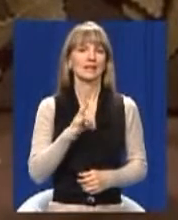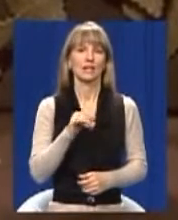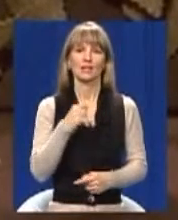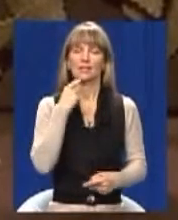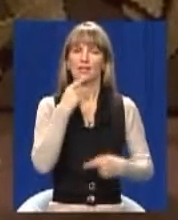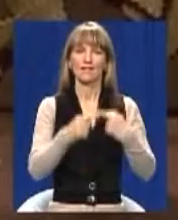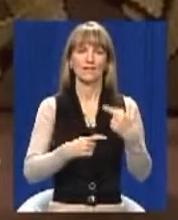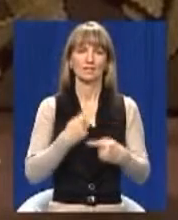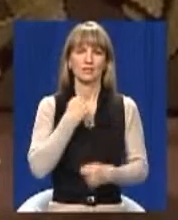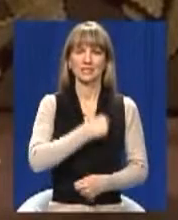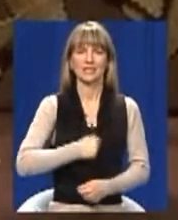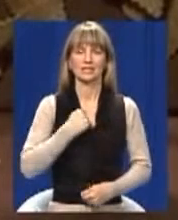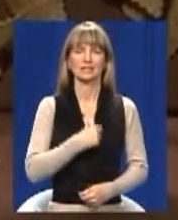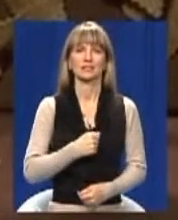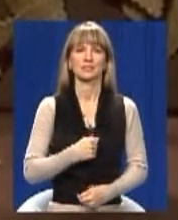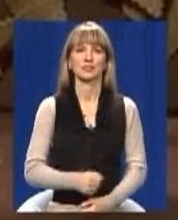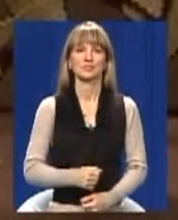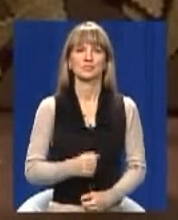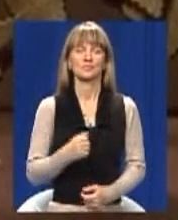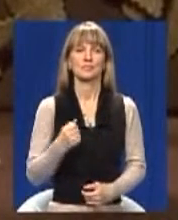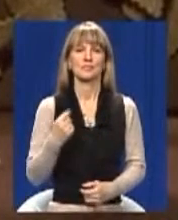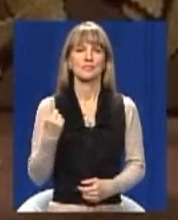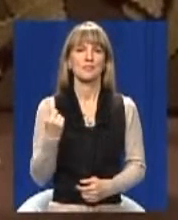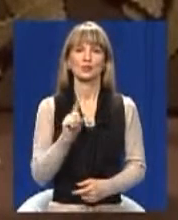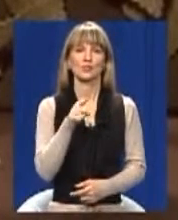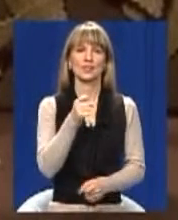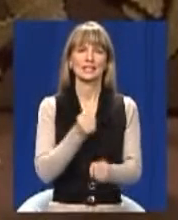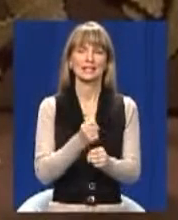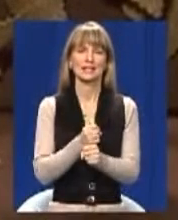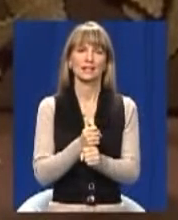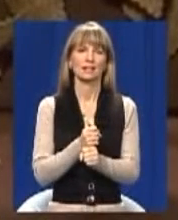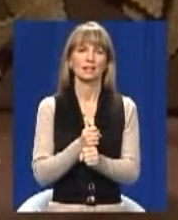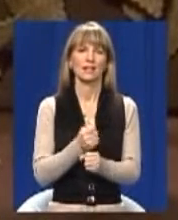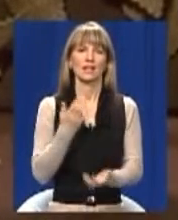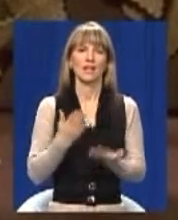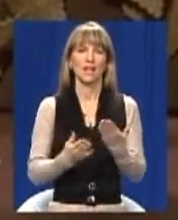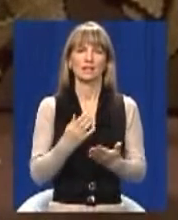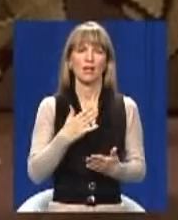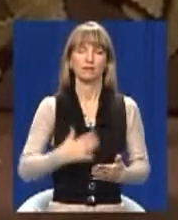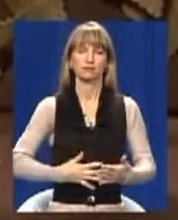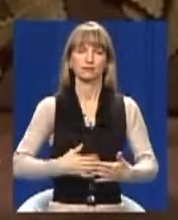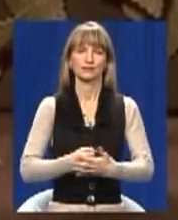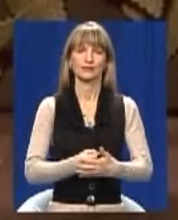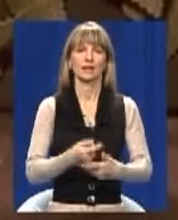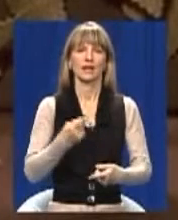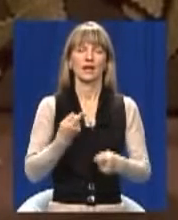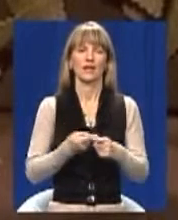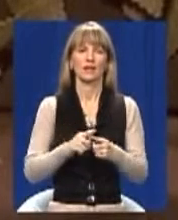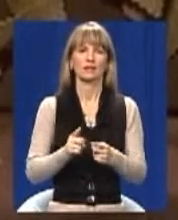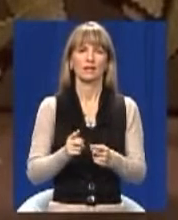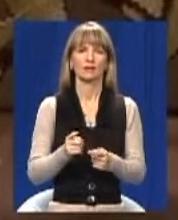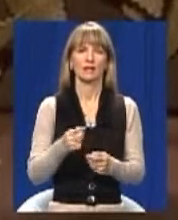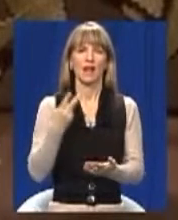завжди гарчить та лютує. Перше, що він зробить, смачно наївшись, це згорнеться в клубочок